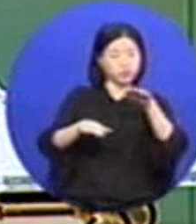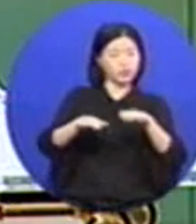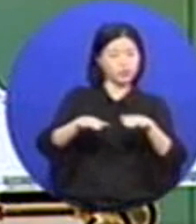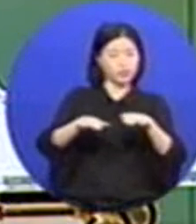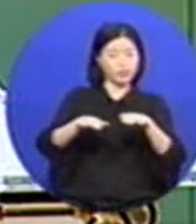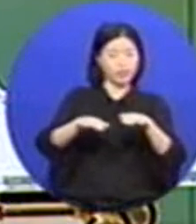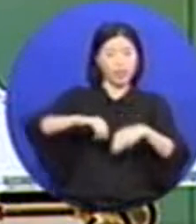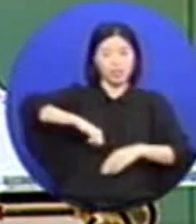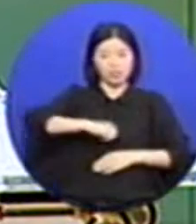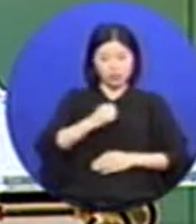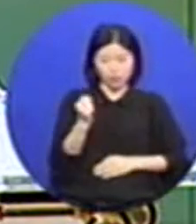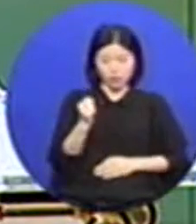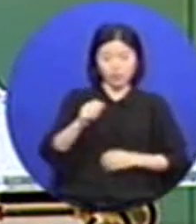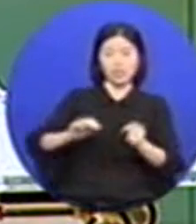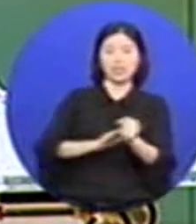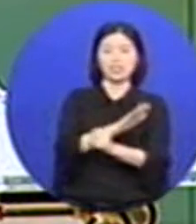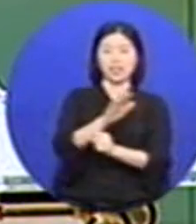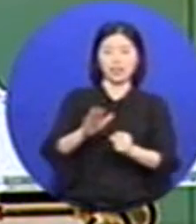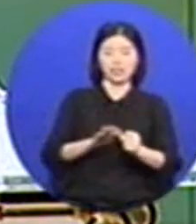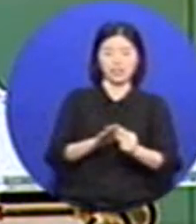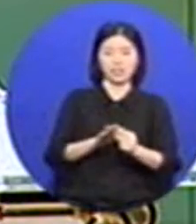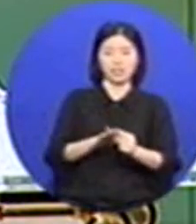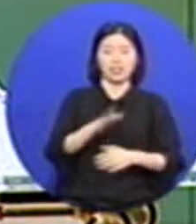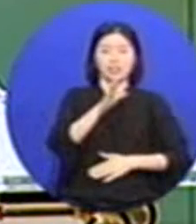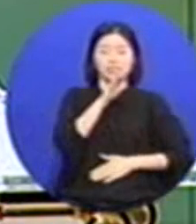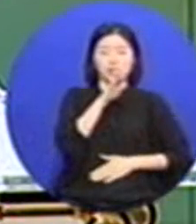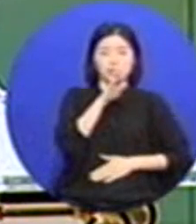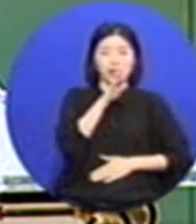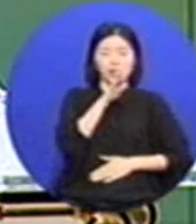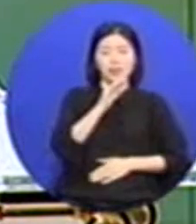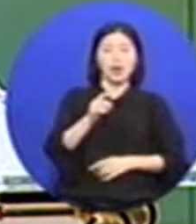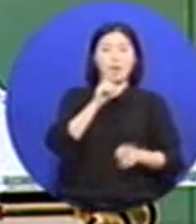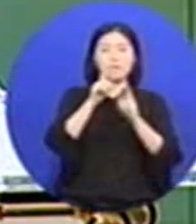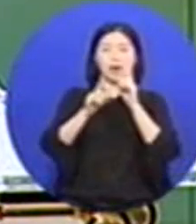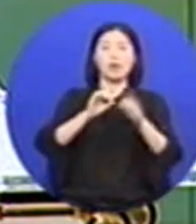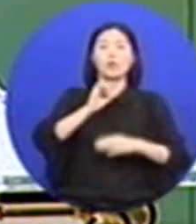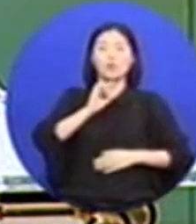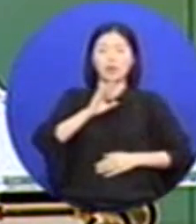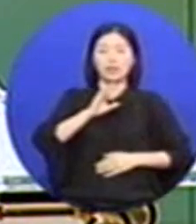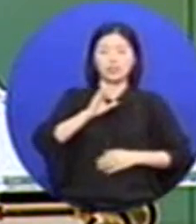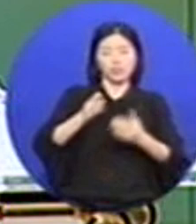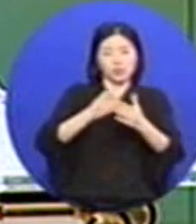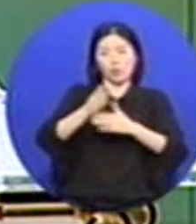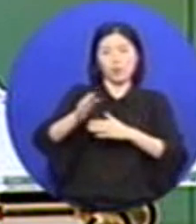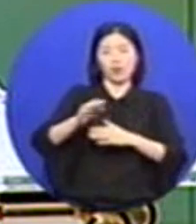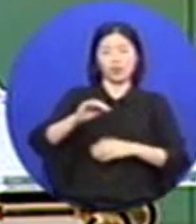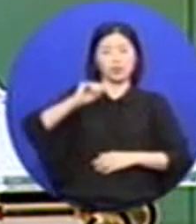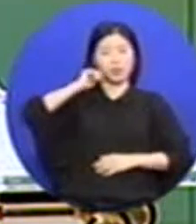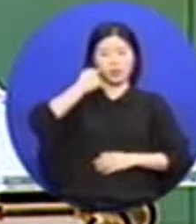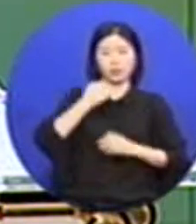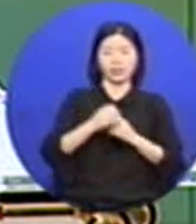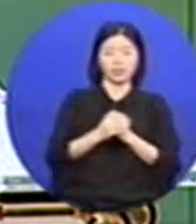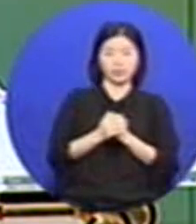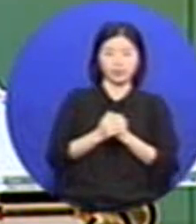순종이 나 사랑이 정말 그냥 날로 만 하고 넘어가는 거 있지 않아요